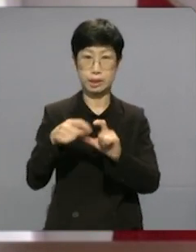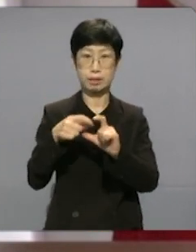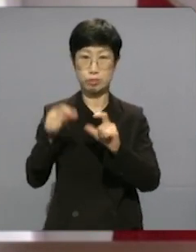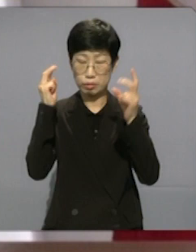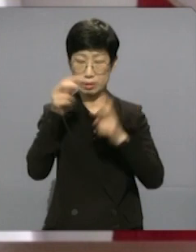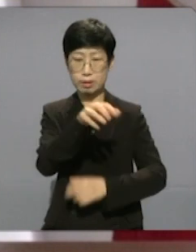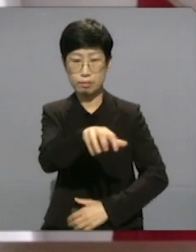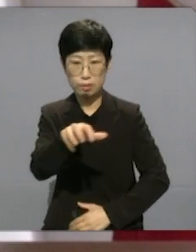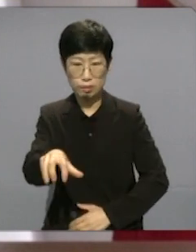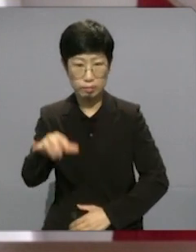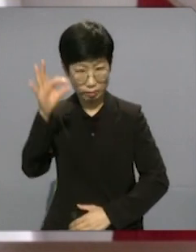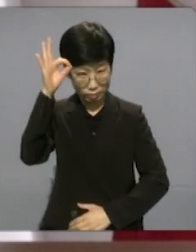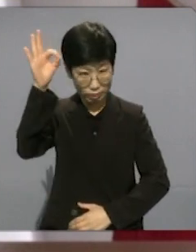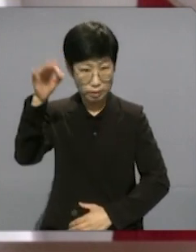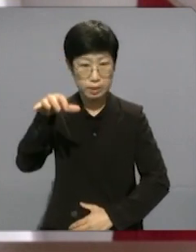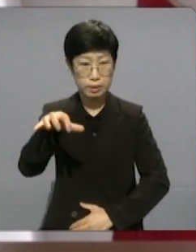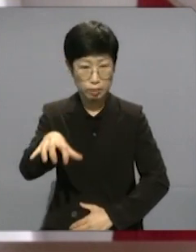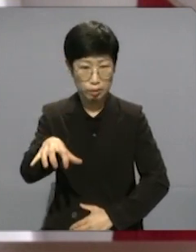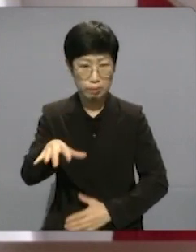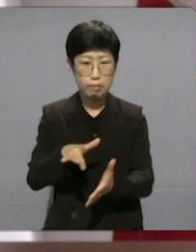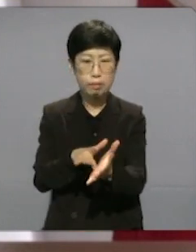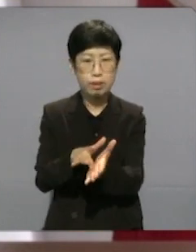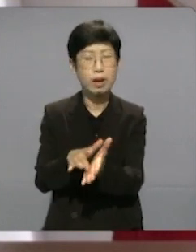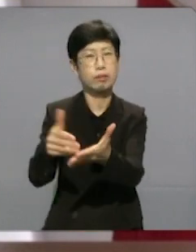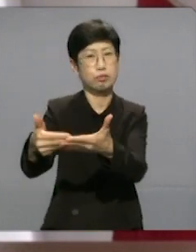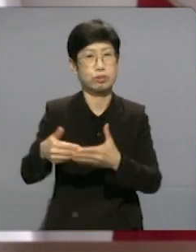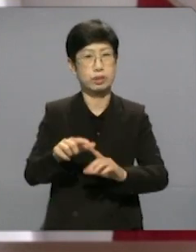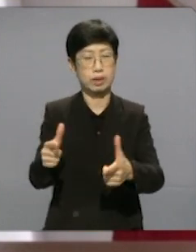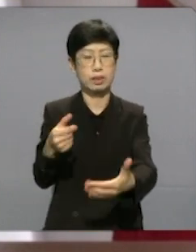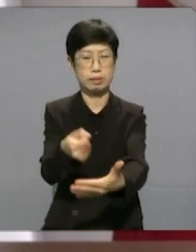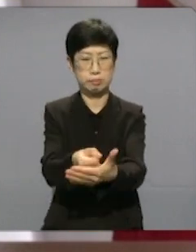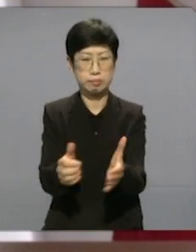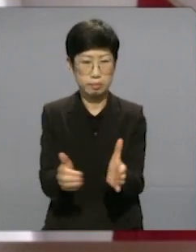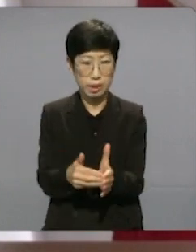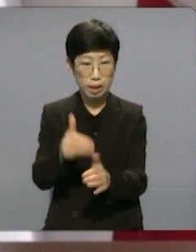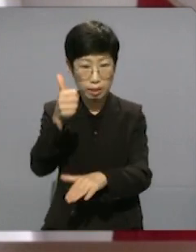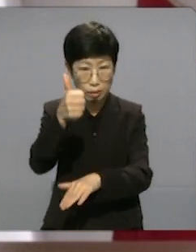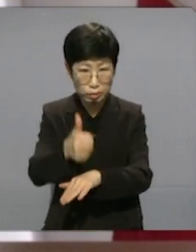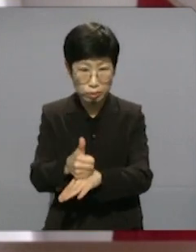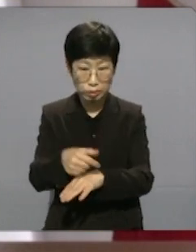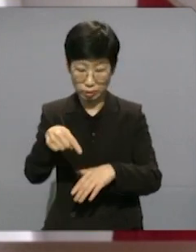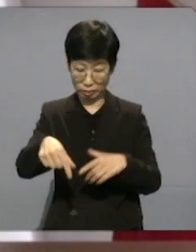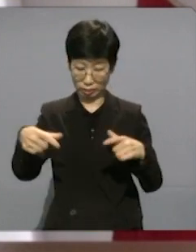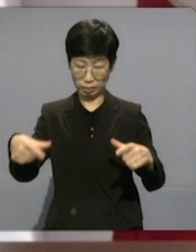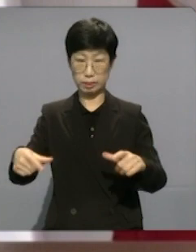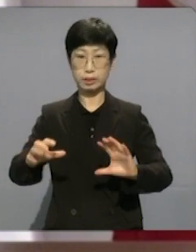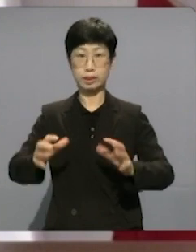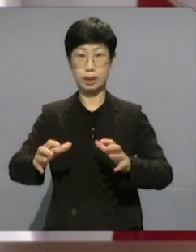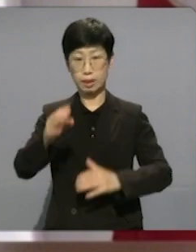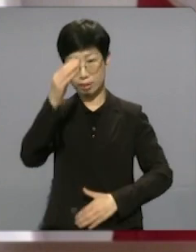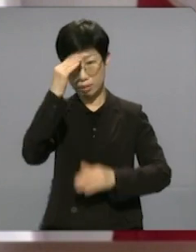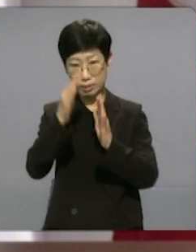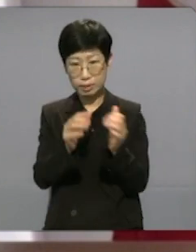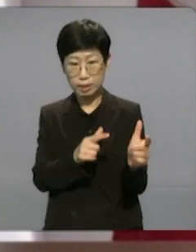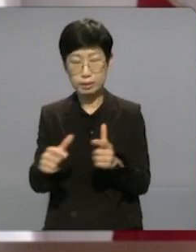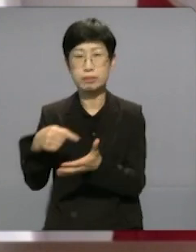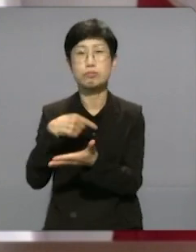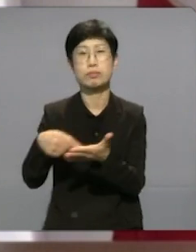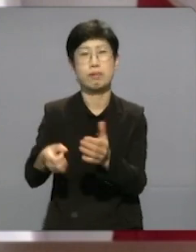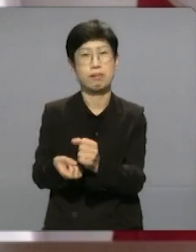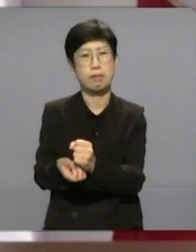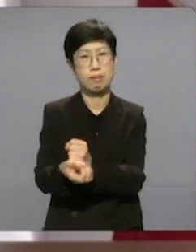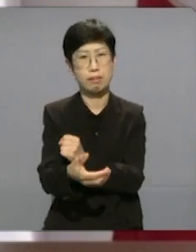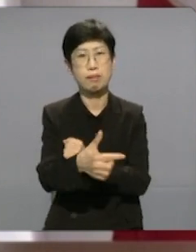اليوم معناها البعض منها قرر يحد من تزويد السوق التونسية مما أثر سلبا على